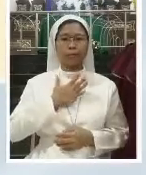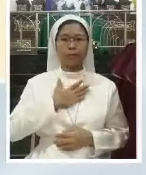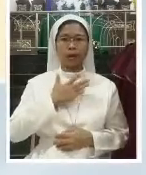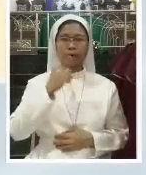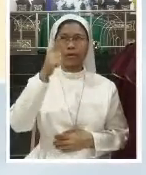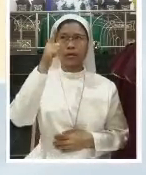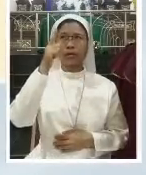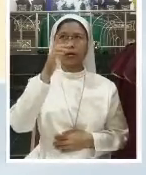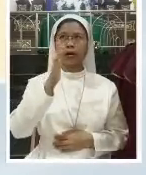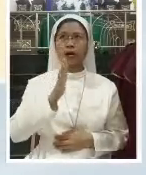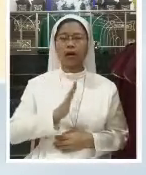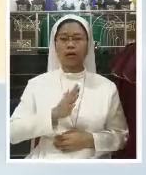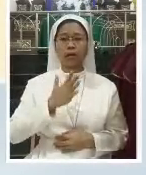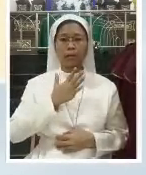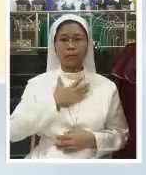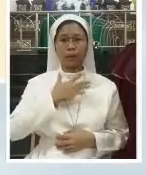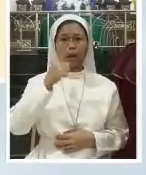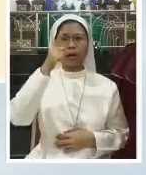Dios ko,